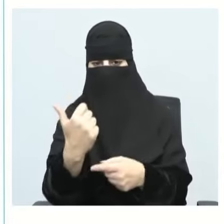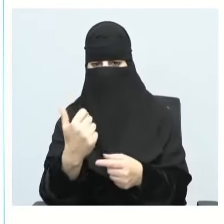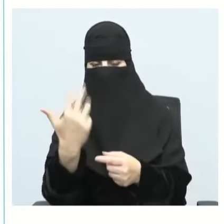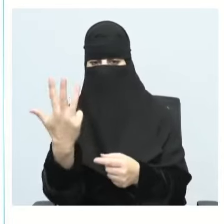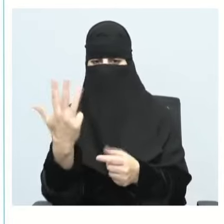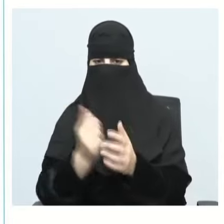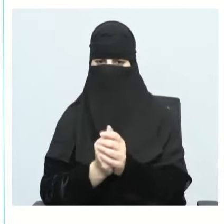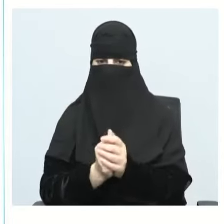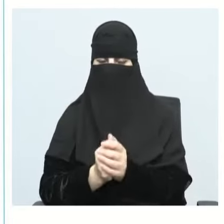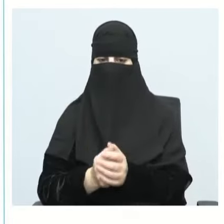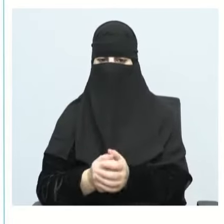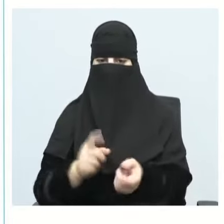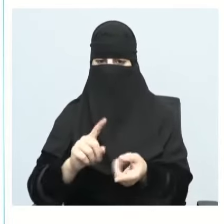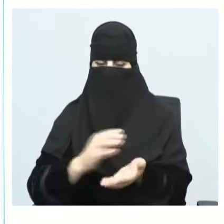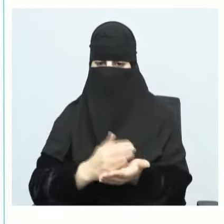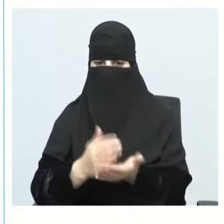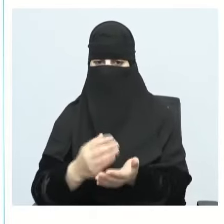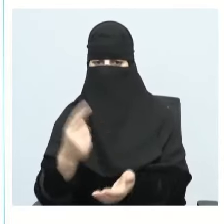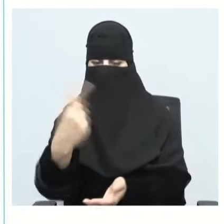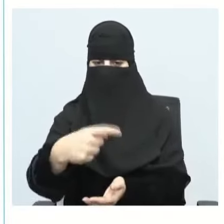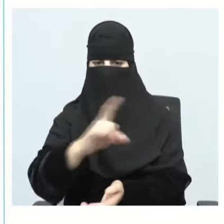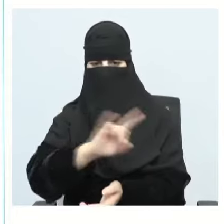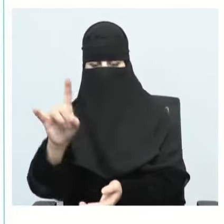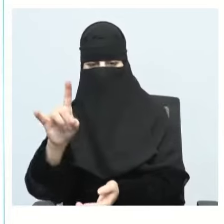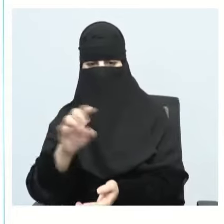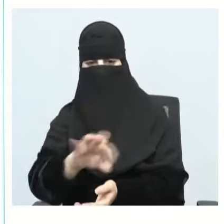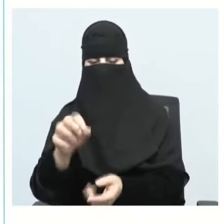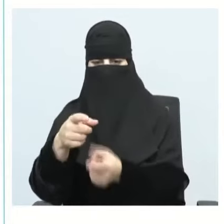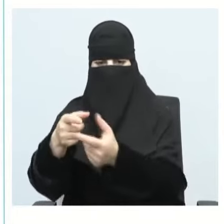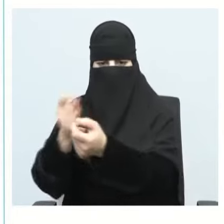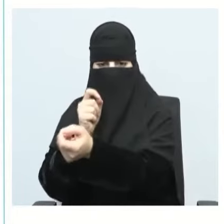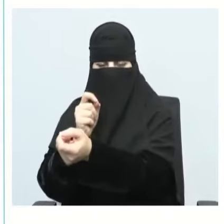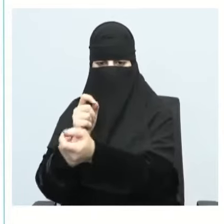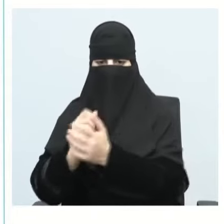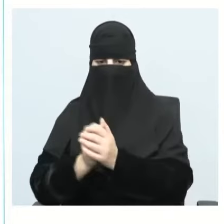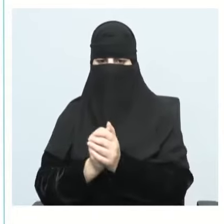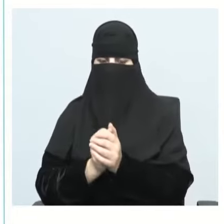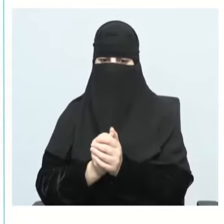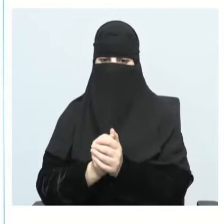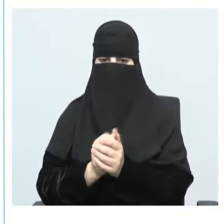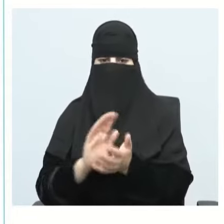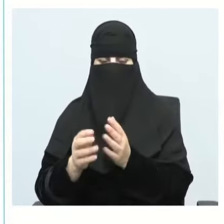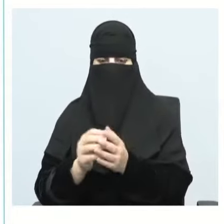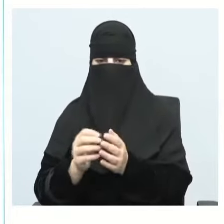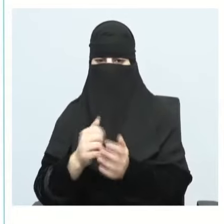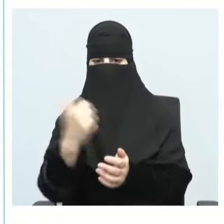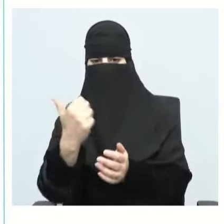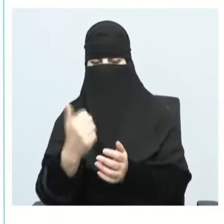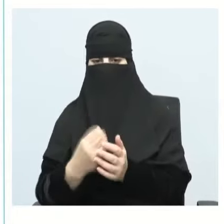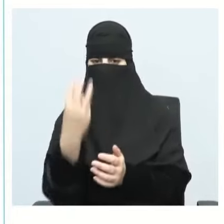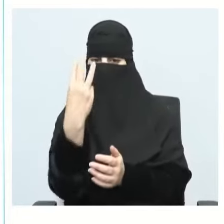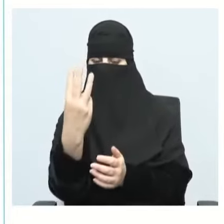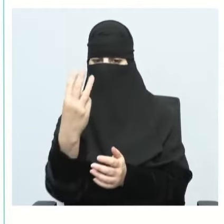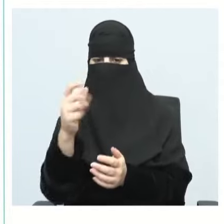نكمل مره ثانيه افترضنا العشره ما اخذنا فيها ولا اي سهم رمى ولكن عند ولا حتى السته لكن عند الثلاث